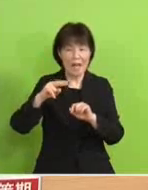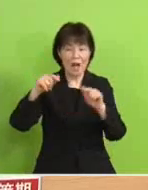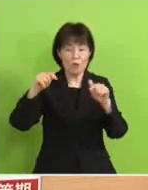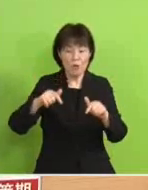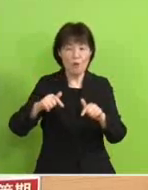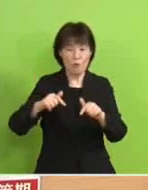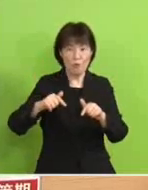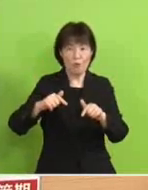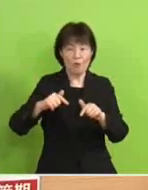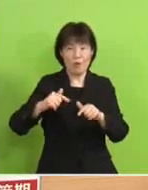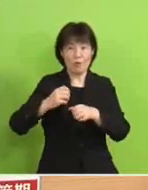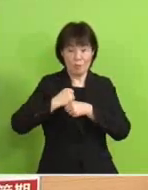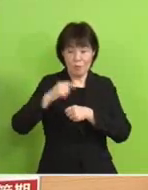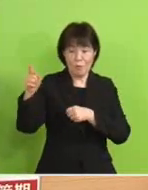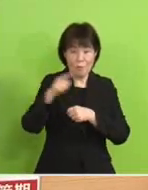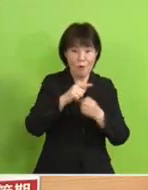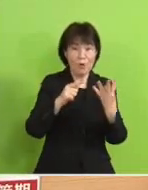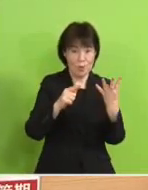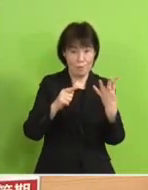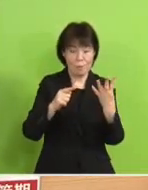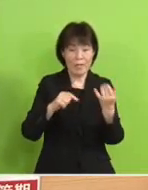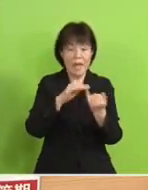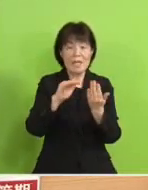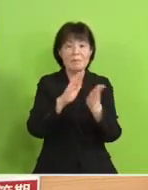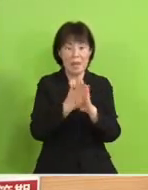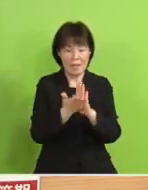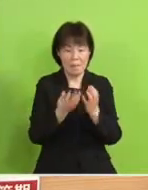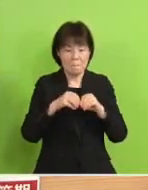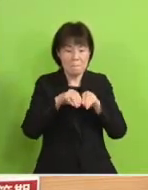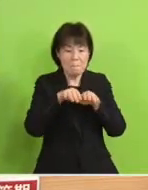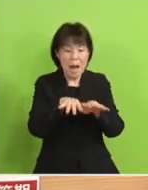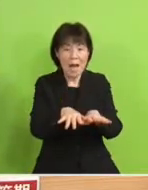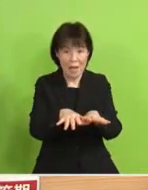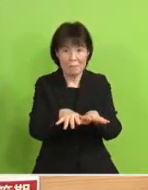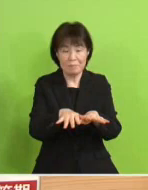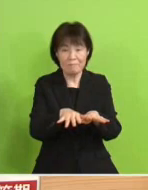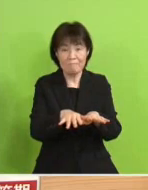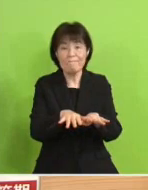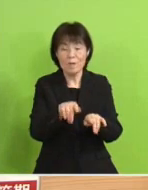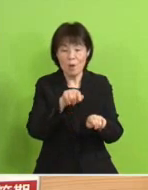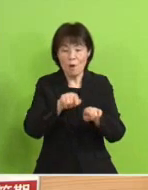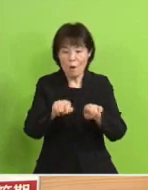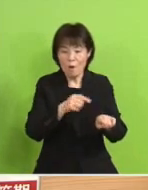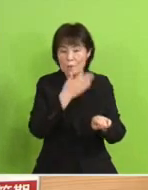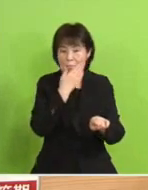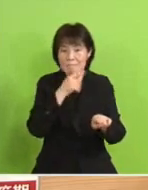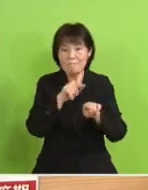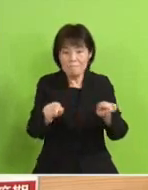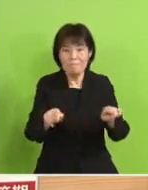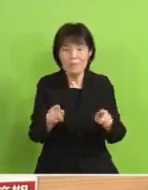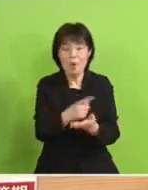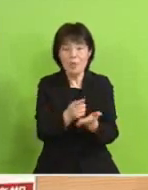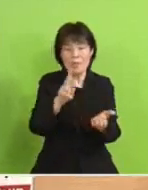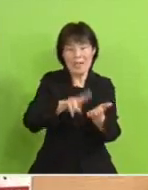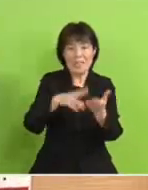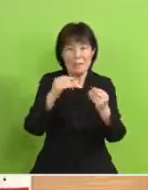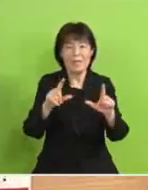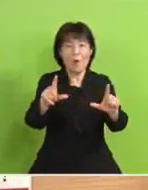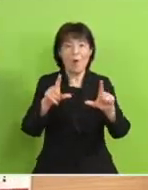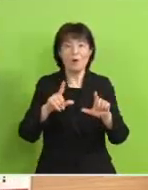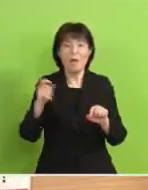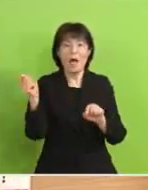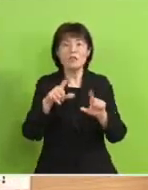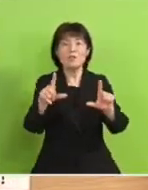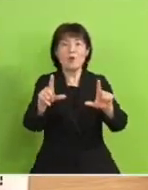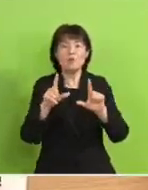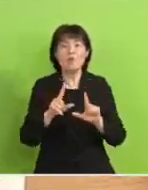事態宣言を出すことに加えて、愛媛県にまん延防止等重点措置を適用する方針を固めたとのことです。